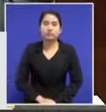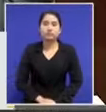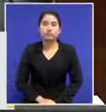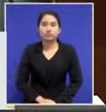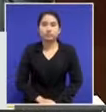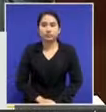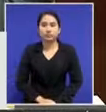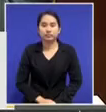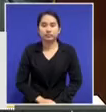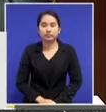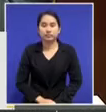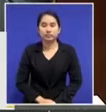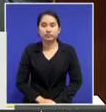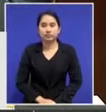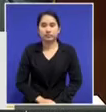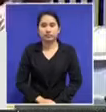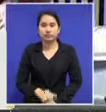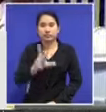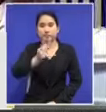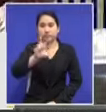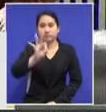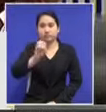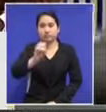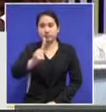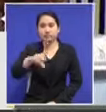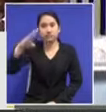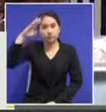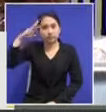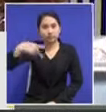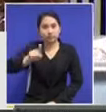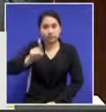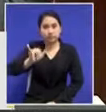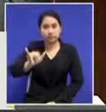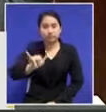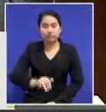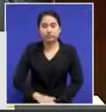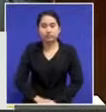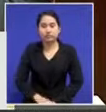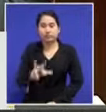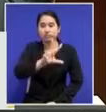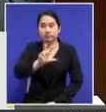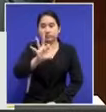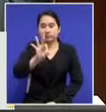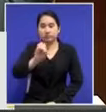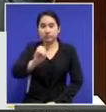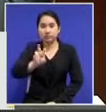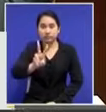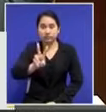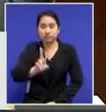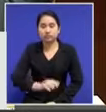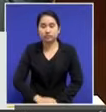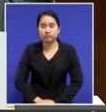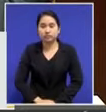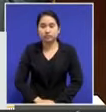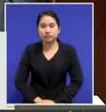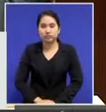391นายไพบูลย์นิติตะวัน พลเอกประยุทธ์จันทร์โอชาครับ 392นายไพโรจน์พ่วง